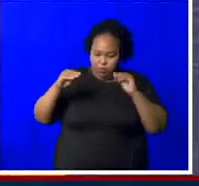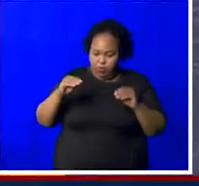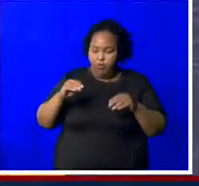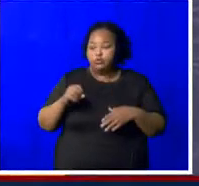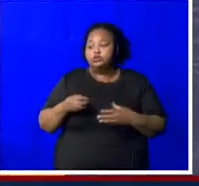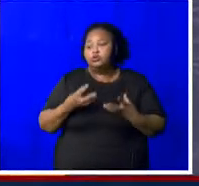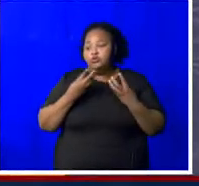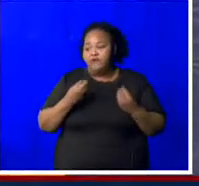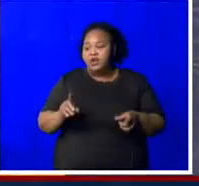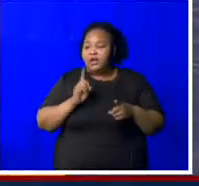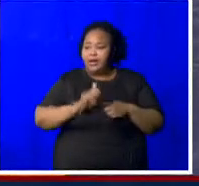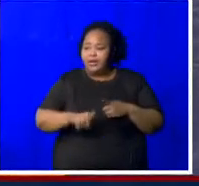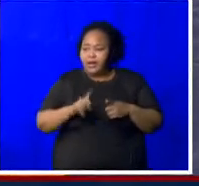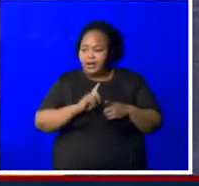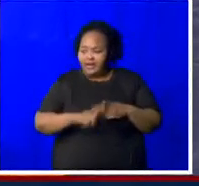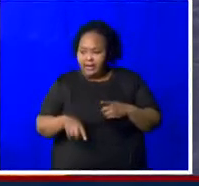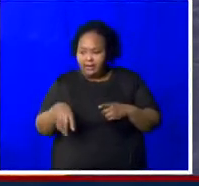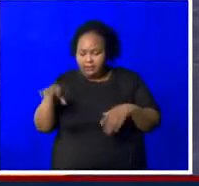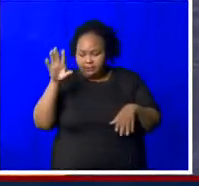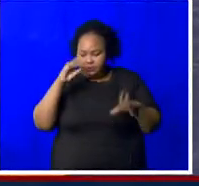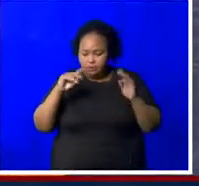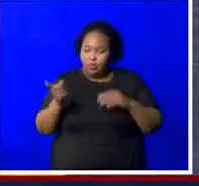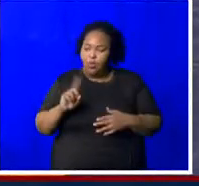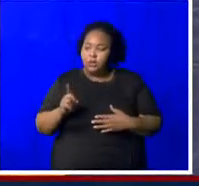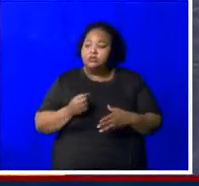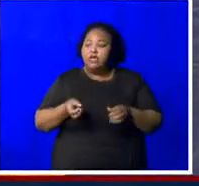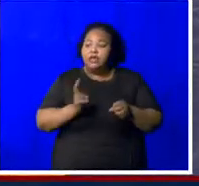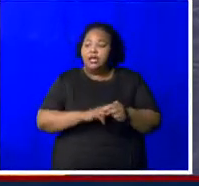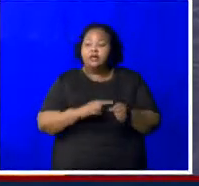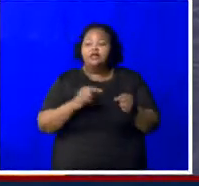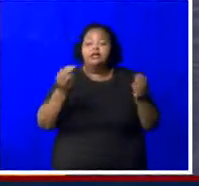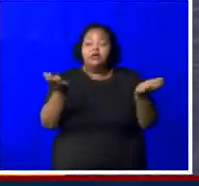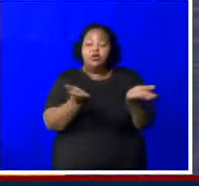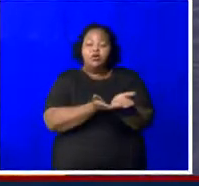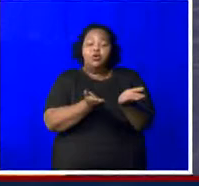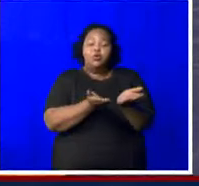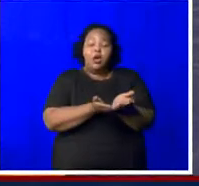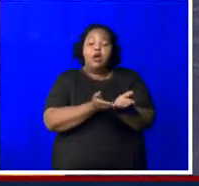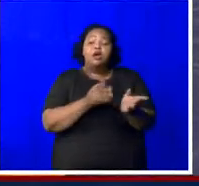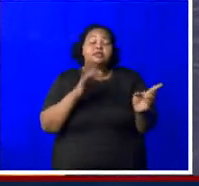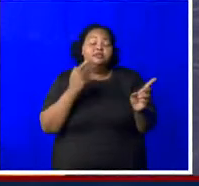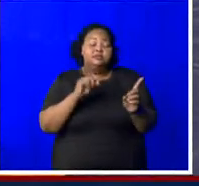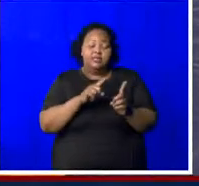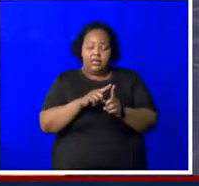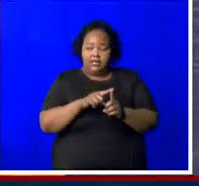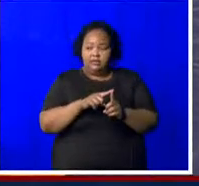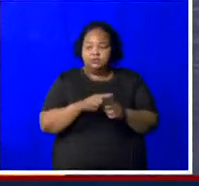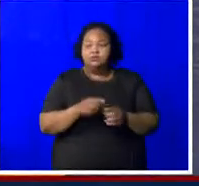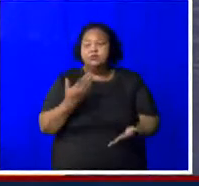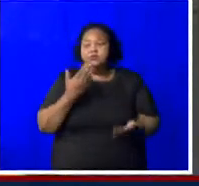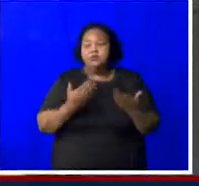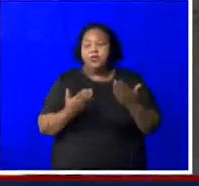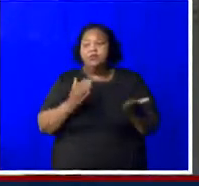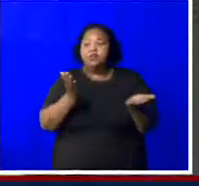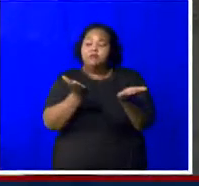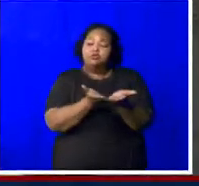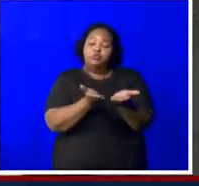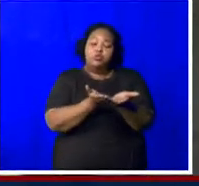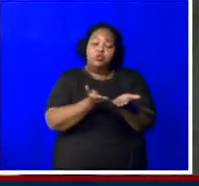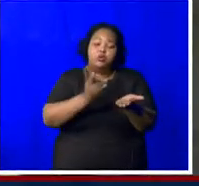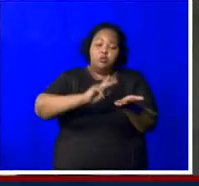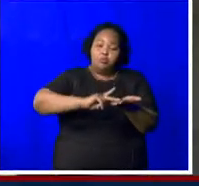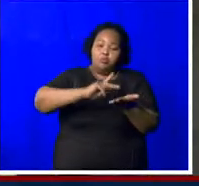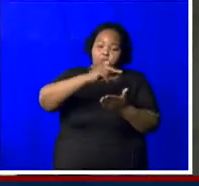lesi targetile tikolo lapho khona esikhathini esingikhanza ukuthi akhona ama-school programs. But